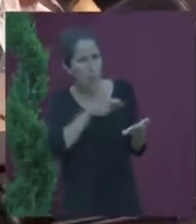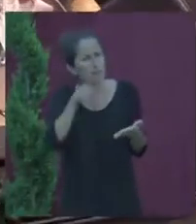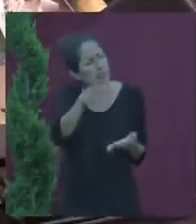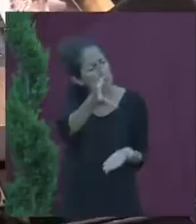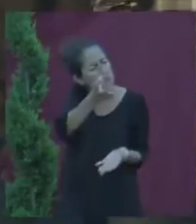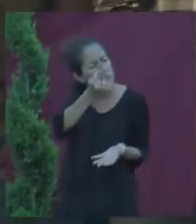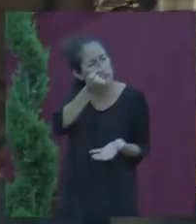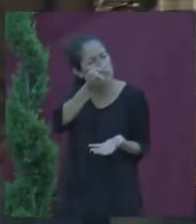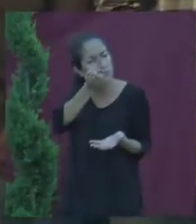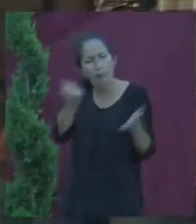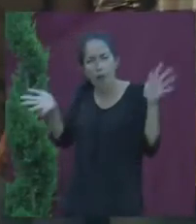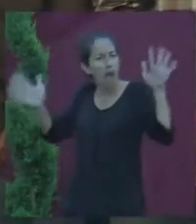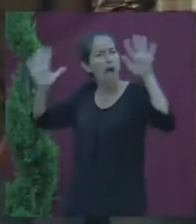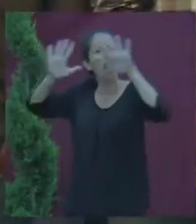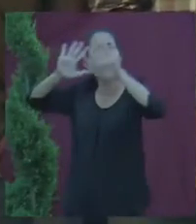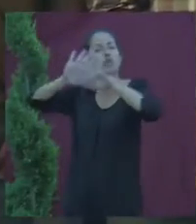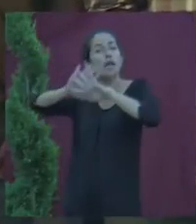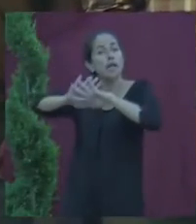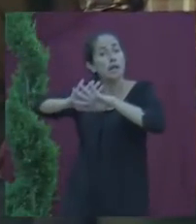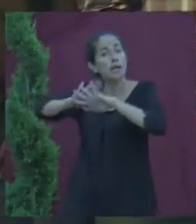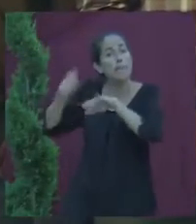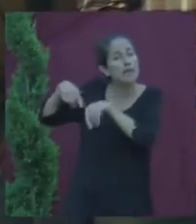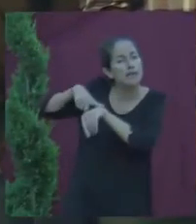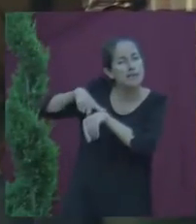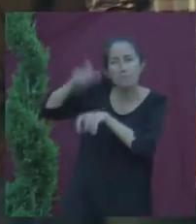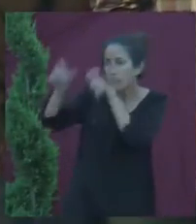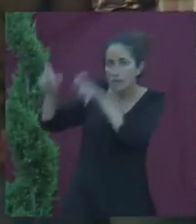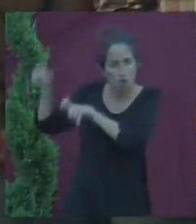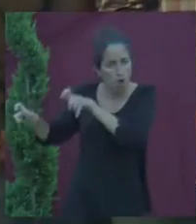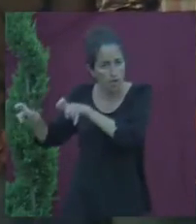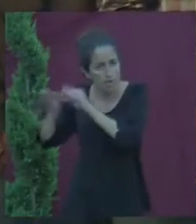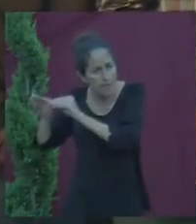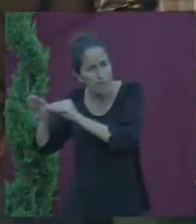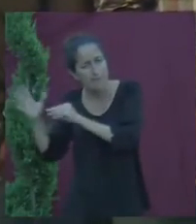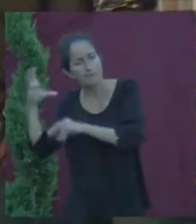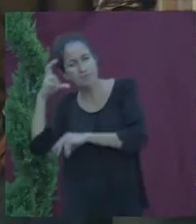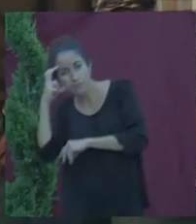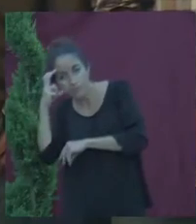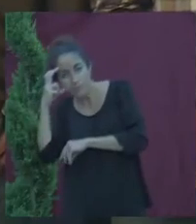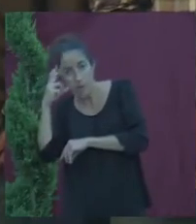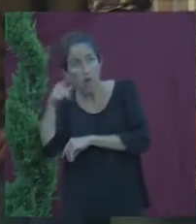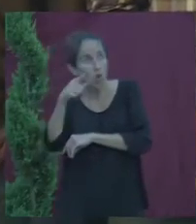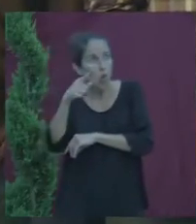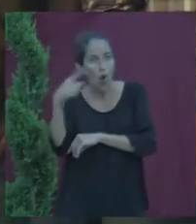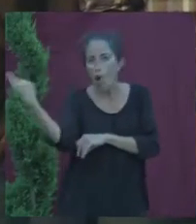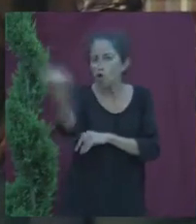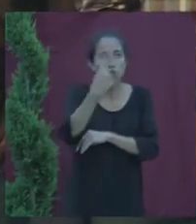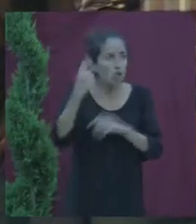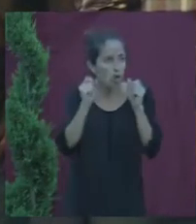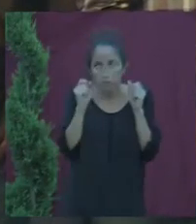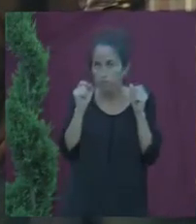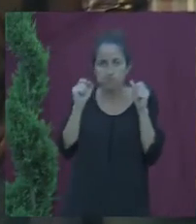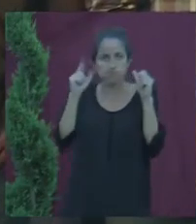callaràs tota la nit, mentre dormen les teves gents. I tu sols